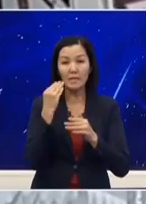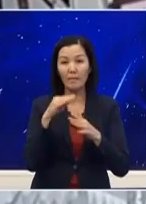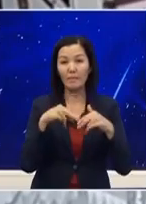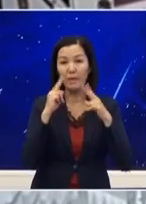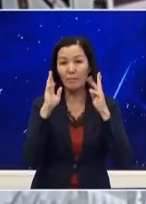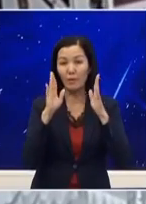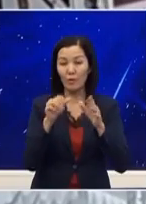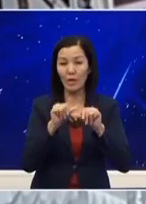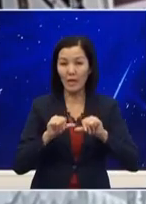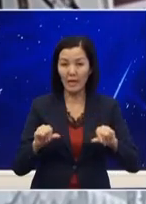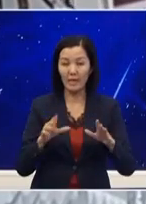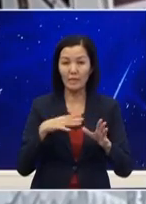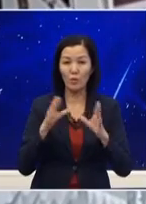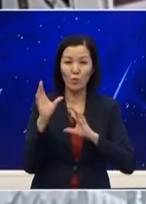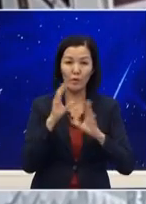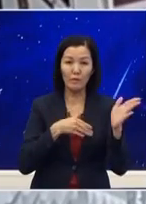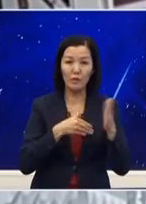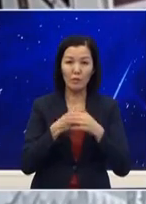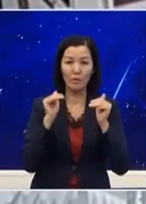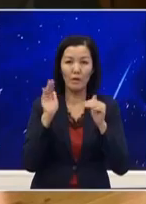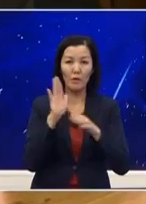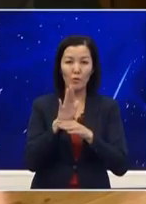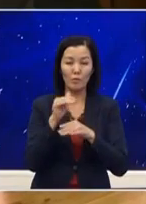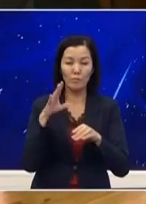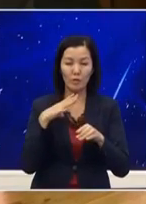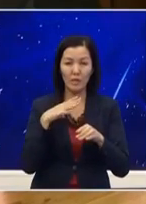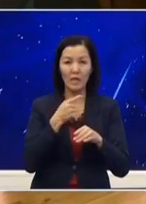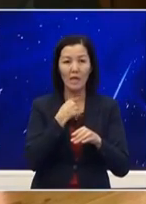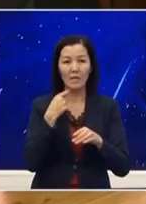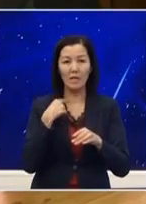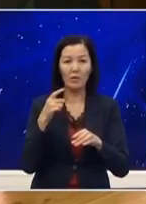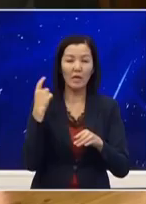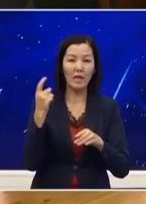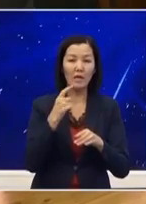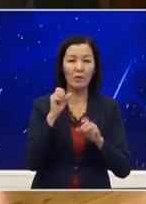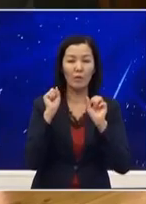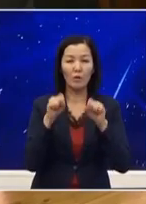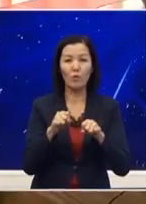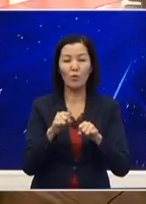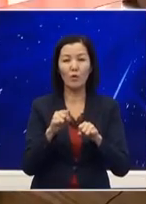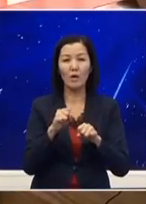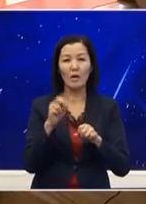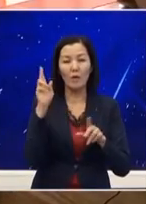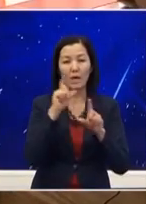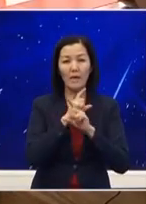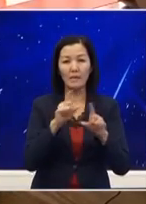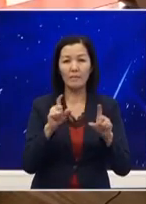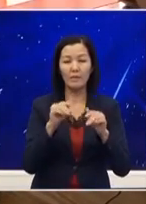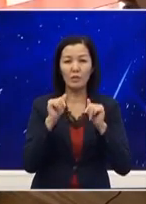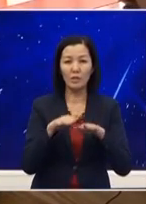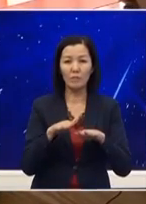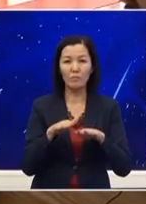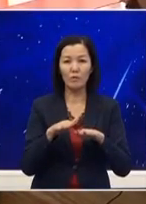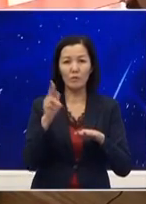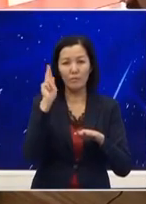берген арнайы комиссия университетті жабуға үкім кескен. Талдықорғандағы экономика және құқық академиясы құрылтайшылардың шешімі бойынша